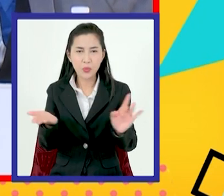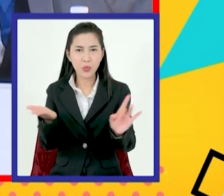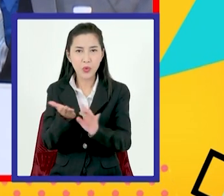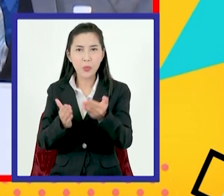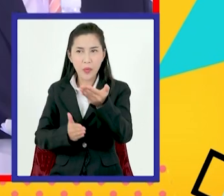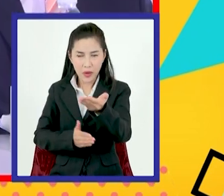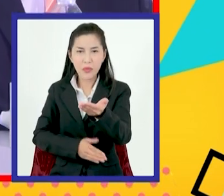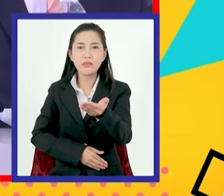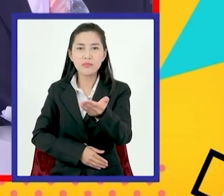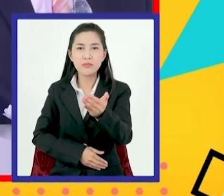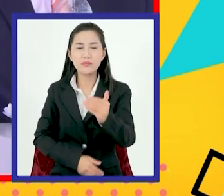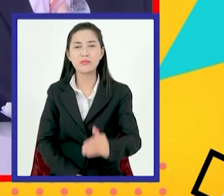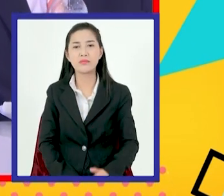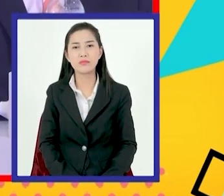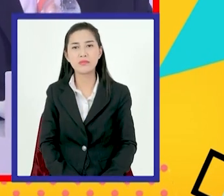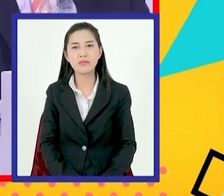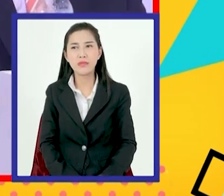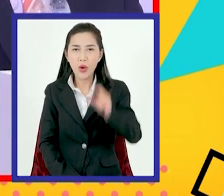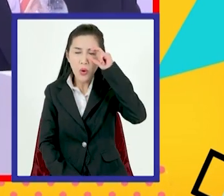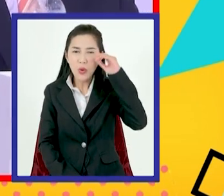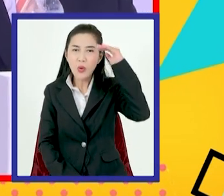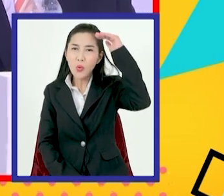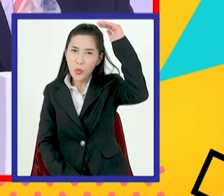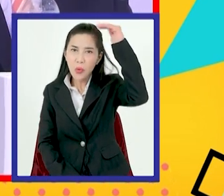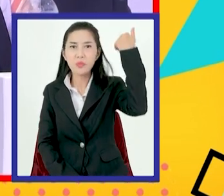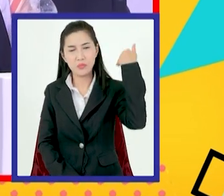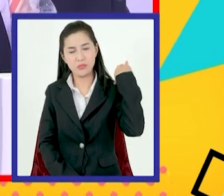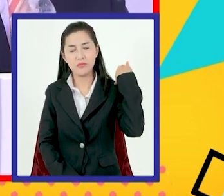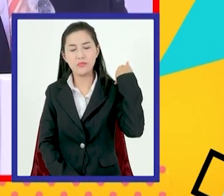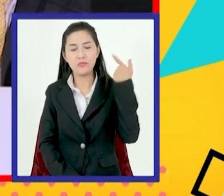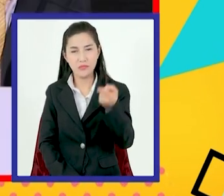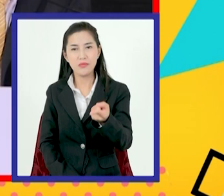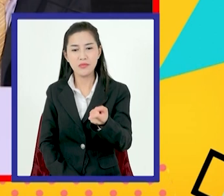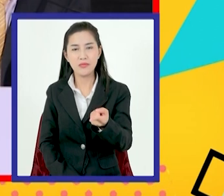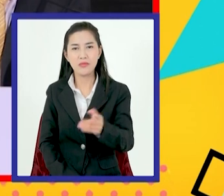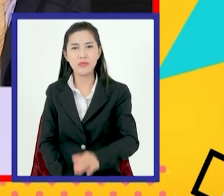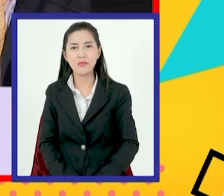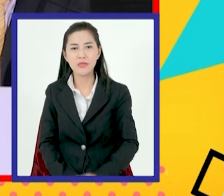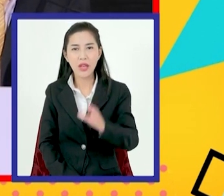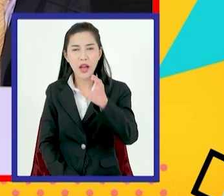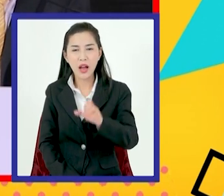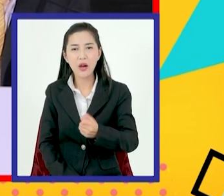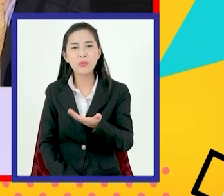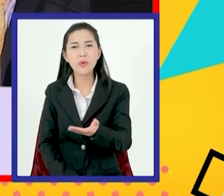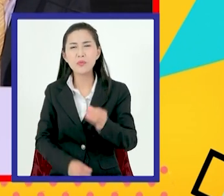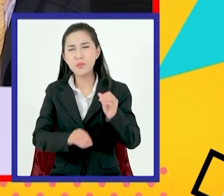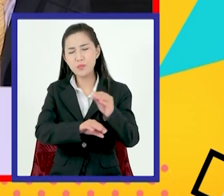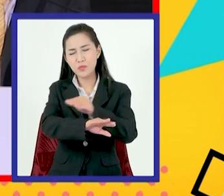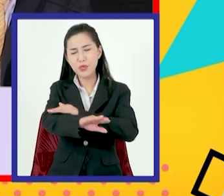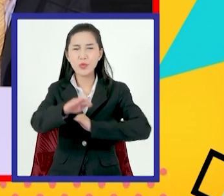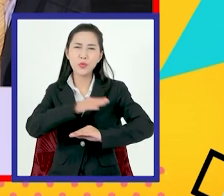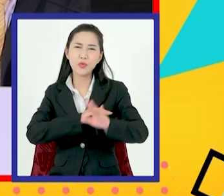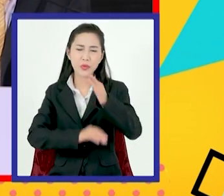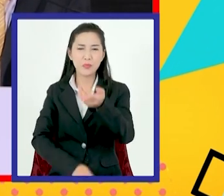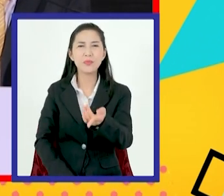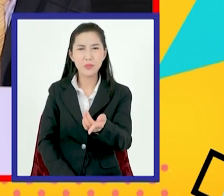ณโรมเข้ามาเรามีพร้อมอยากเอาตัวสูงเราก็มีโรมให้อยากจะเอาแบบประเภทสว่างสวัยมีความสดใส